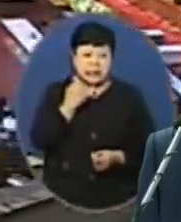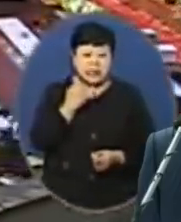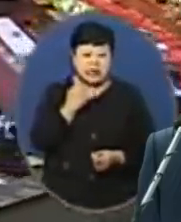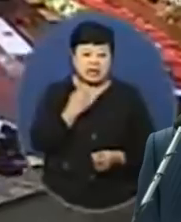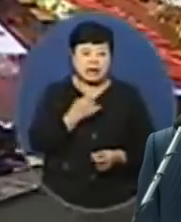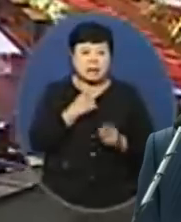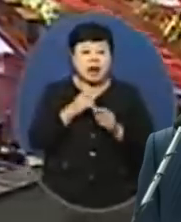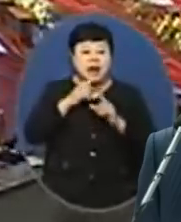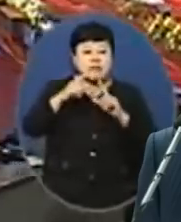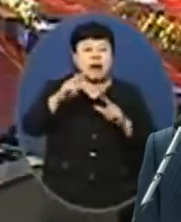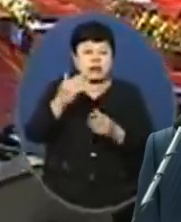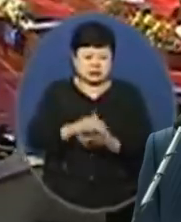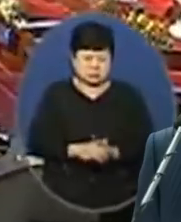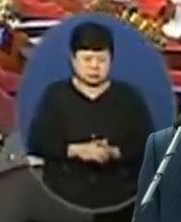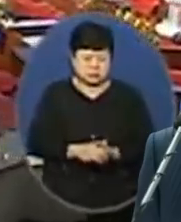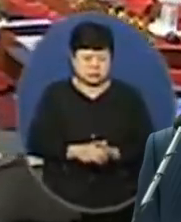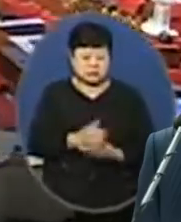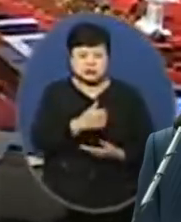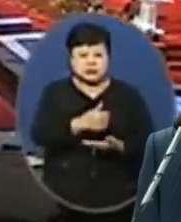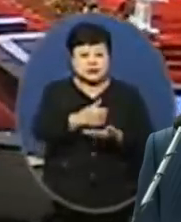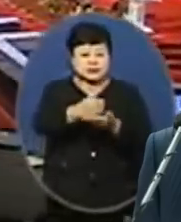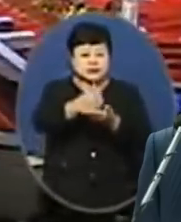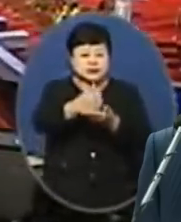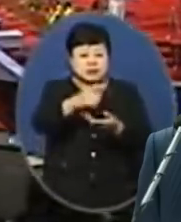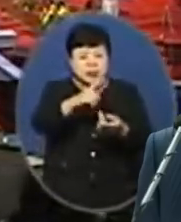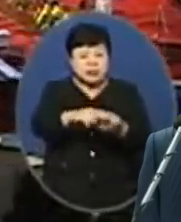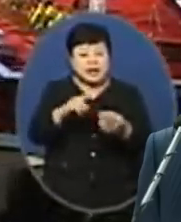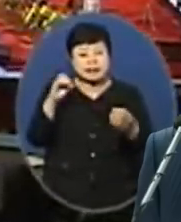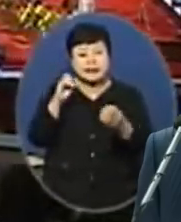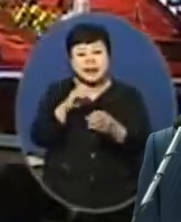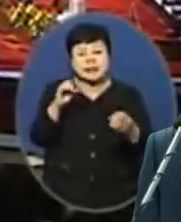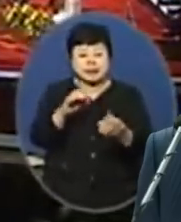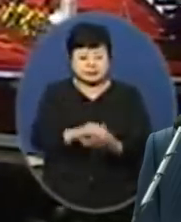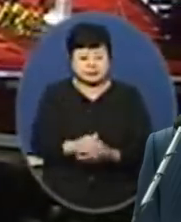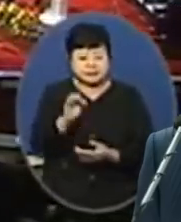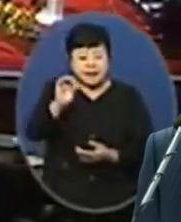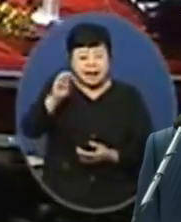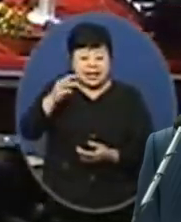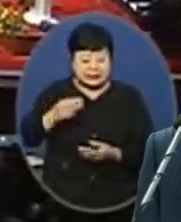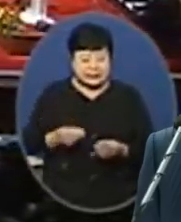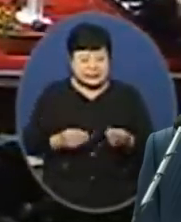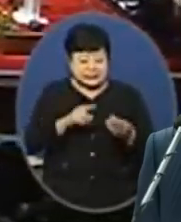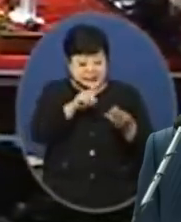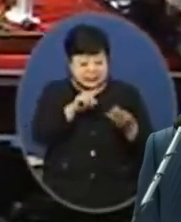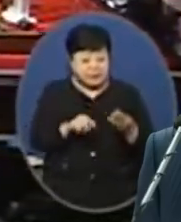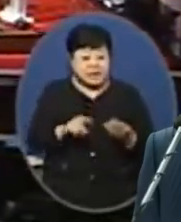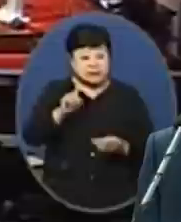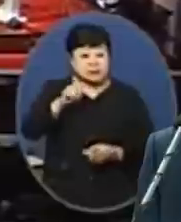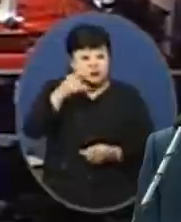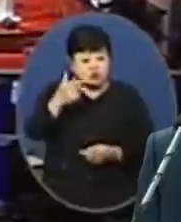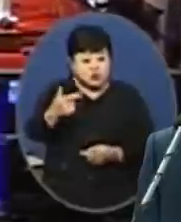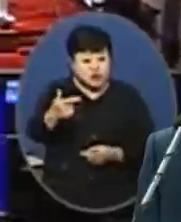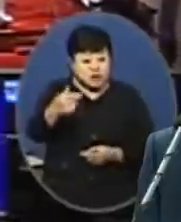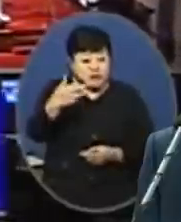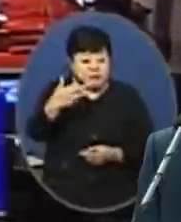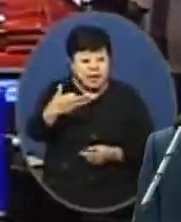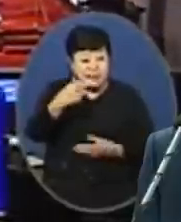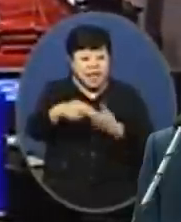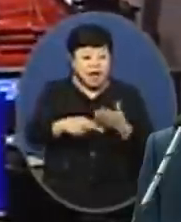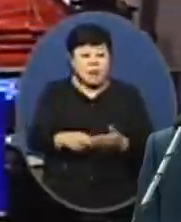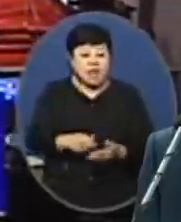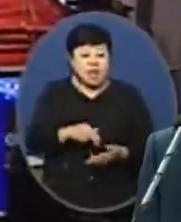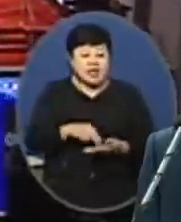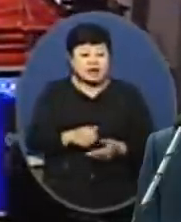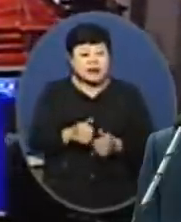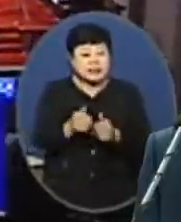사람들이 말을 했어요. 그러니까 주님이 거기에 대한 대답을 하셨습니다. 말라기 3장 16절 18절에 그때 야훼를 경외하는 자들이